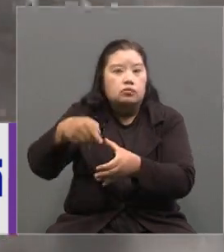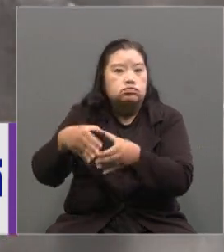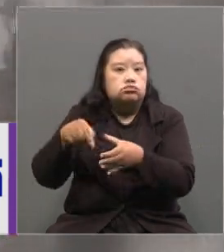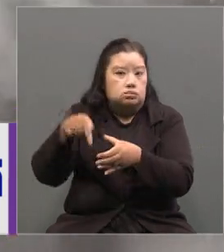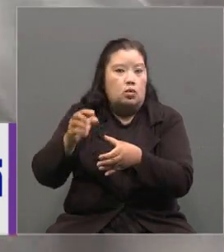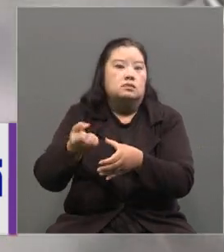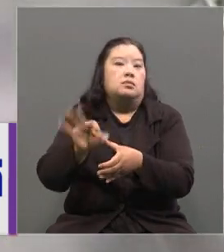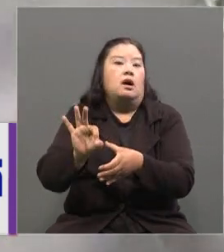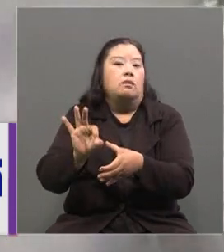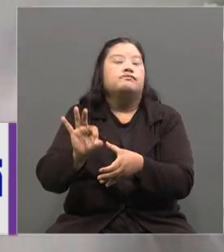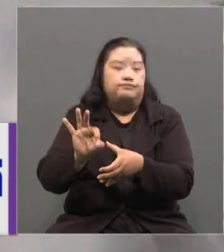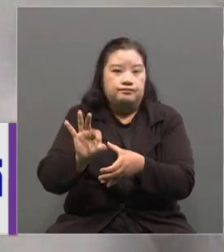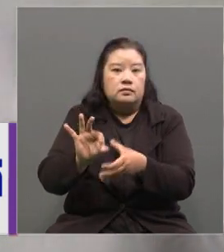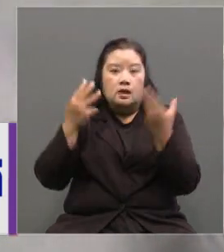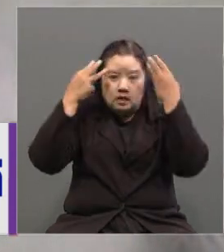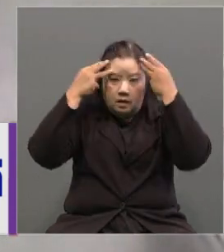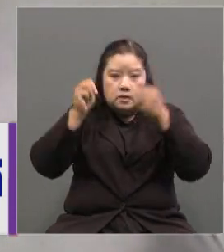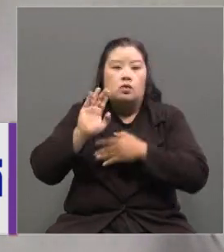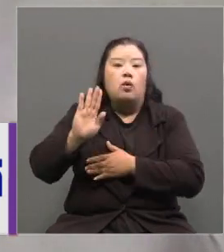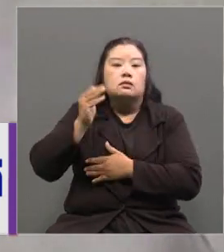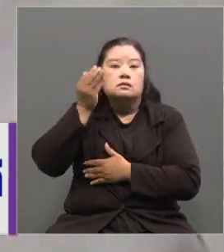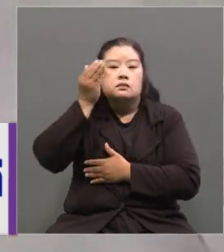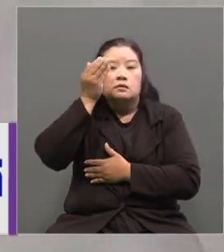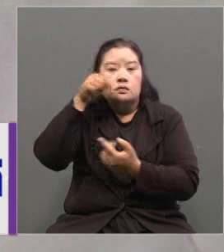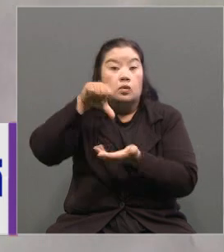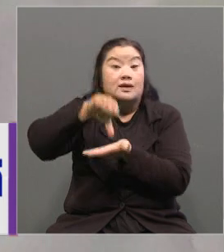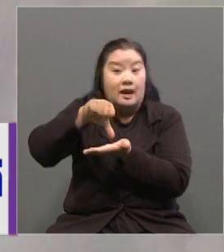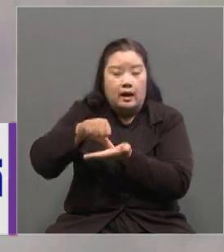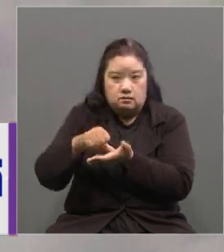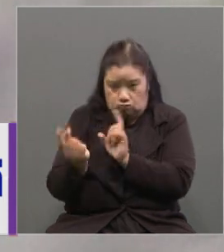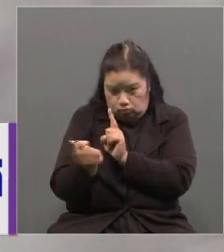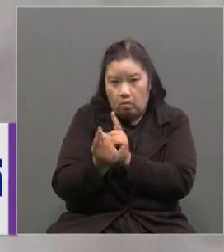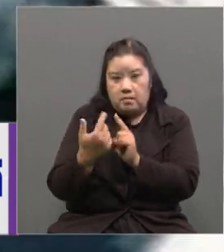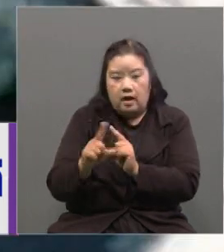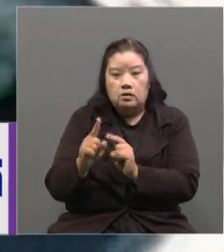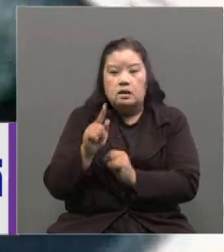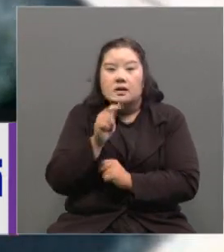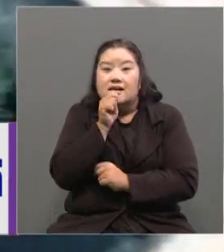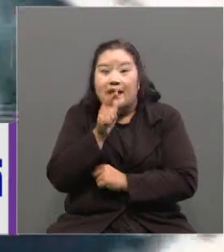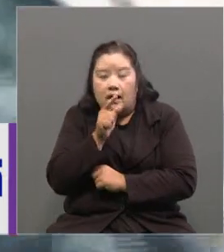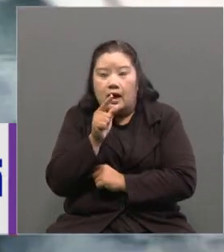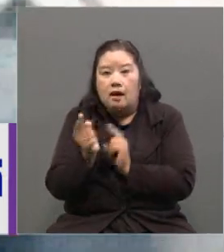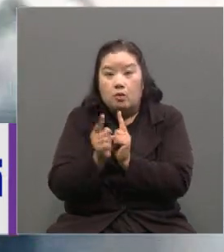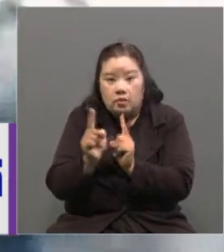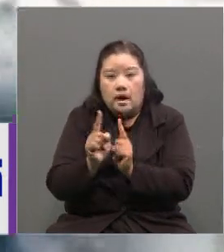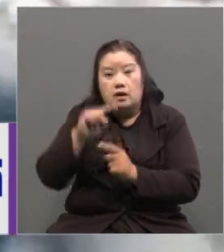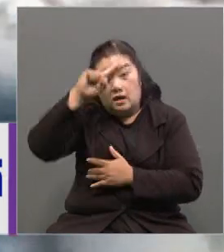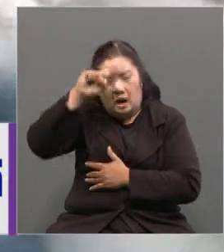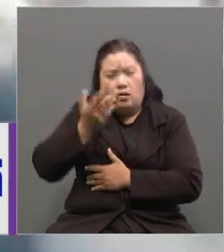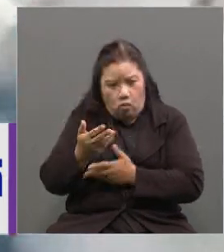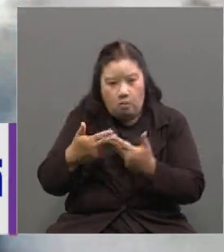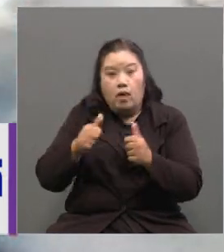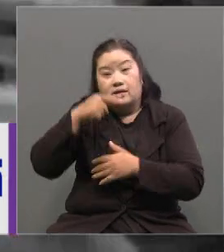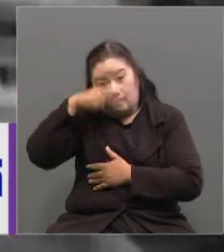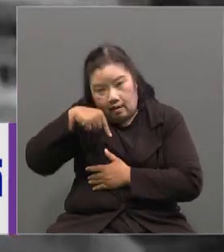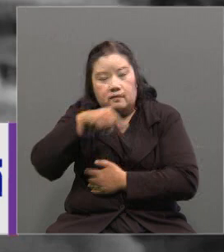ประธานาธิบดีประเทศอิหร่านนะครับได้พูดคุยกับผู้นำกลุ่มฮามาสที่กาตารเพื่อจะขอให้กลุ่มฮามาสเนี่ยปล่อยตัวประกันชาวไทย